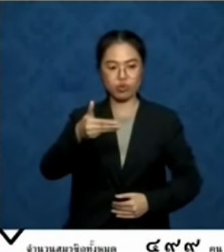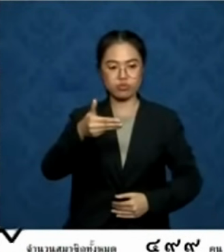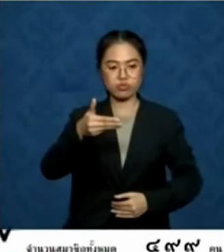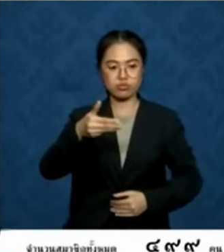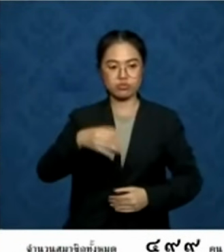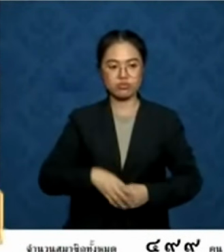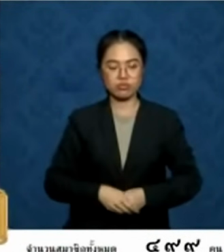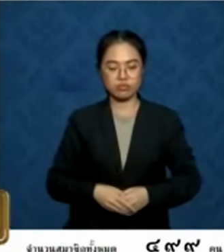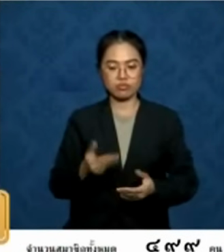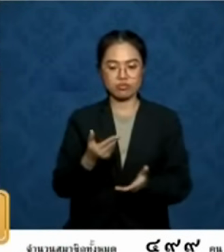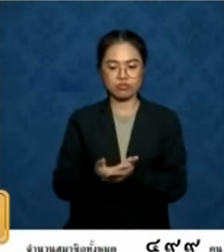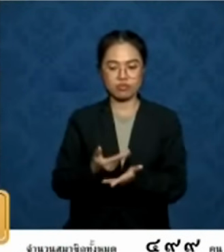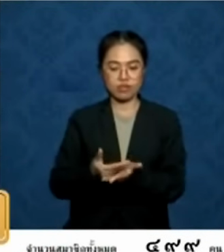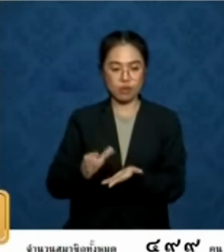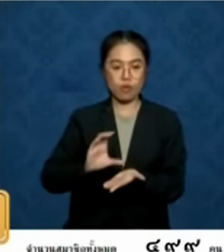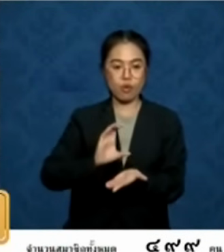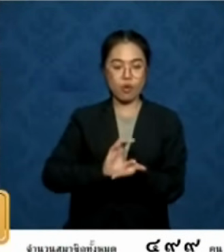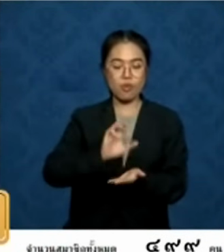งบประมาณ